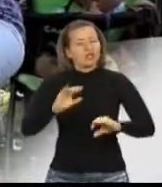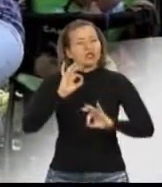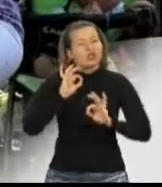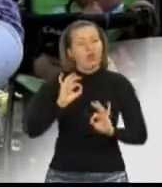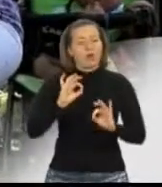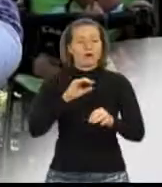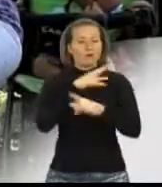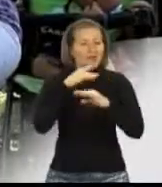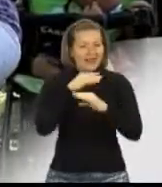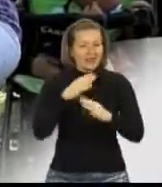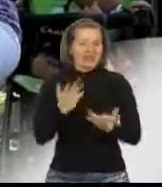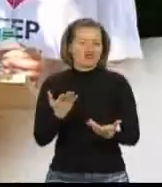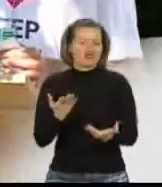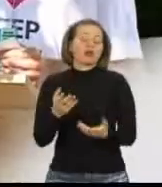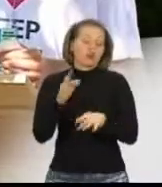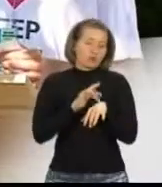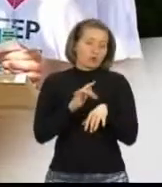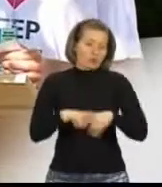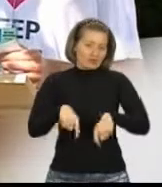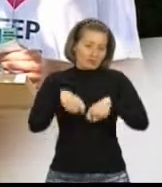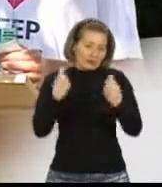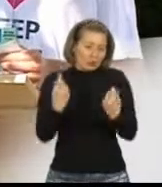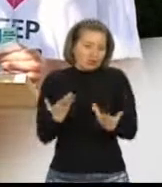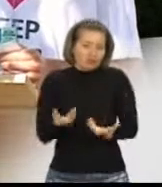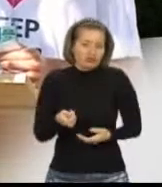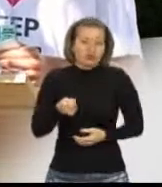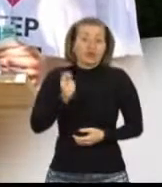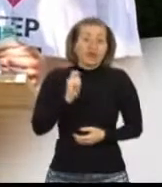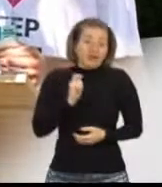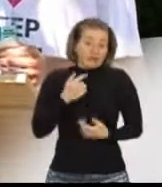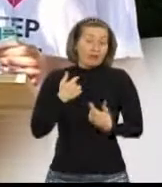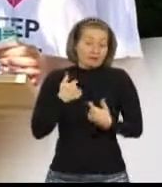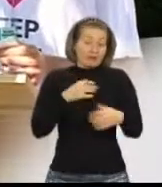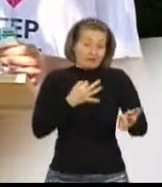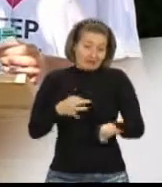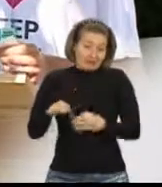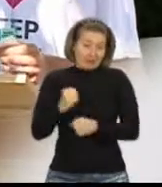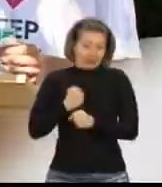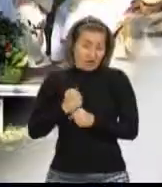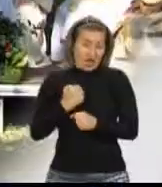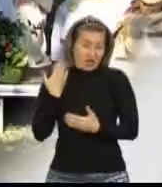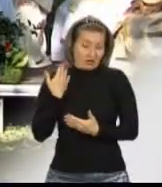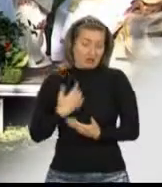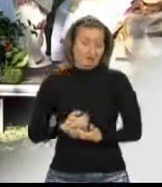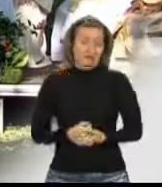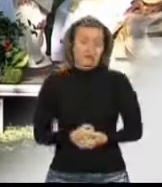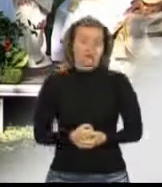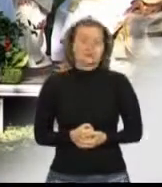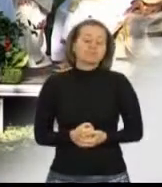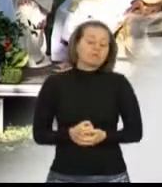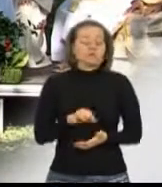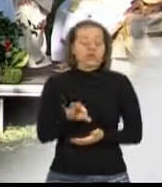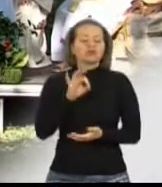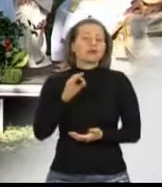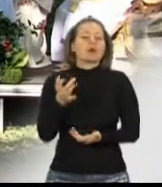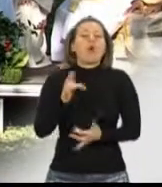legyen. Ezekre próbálunk megoldást találni a rendezvényeinken, amelyekre attól függően,